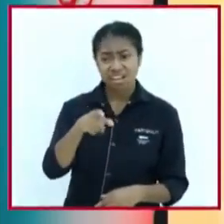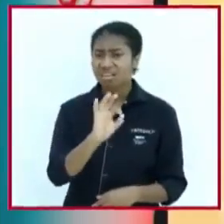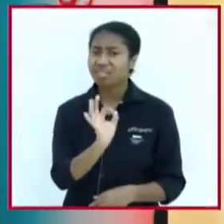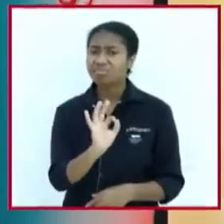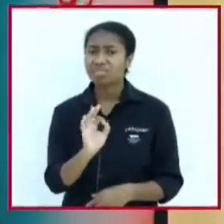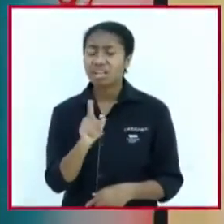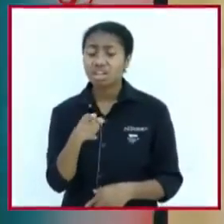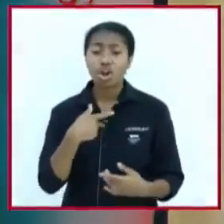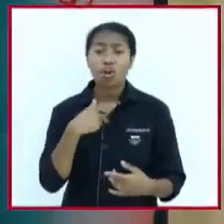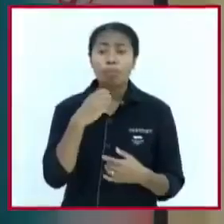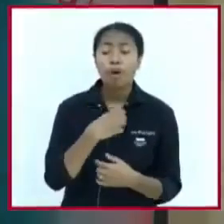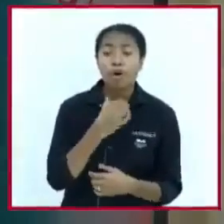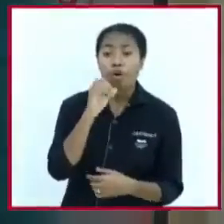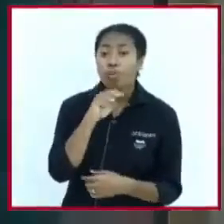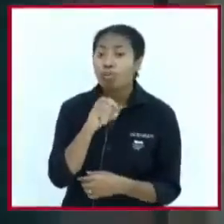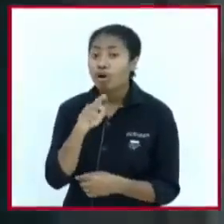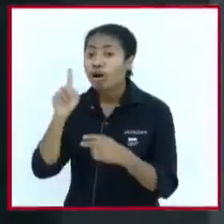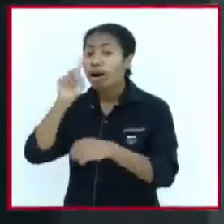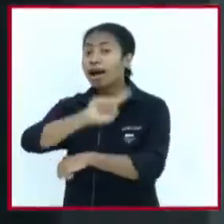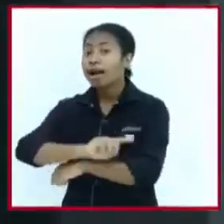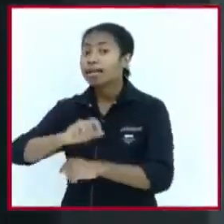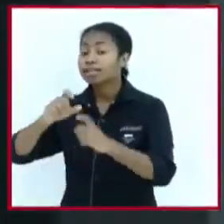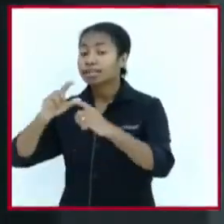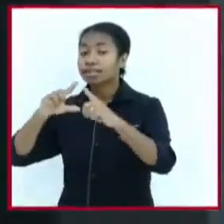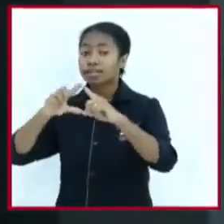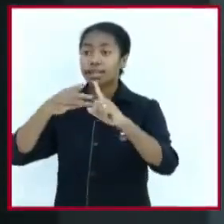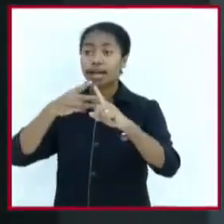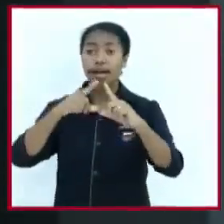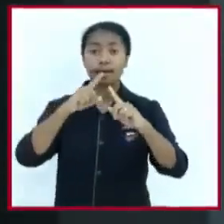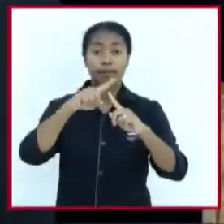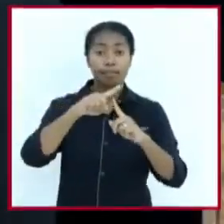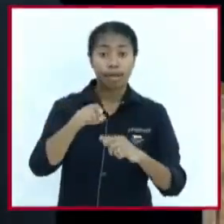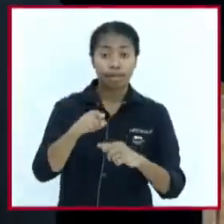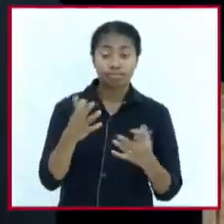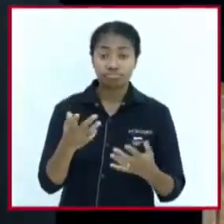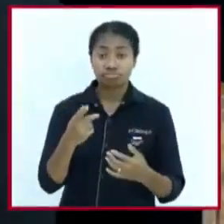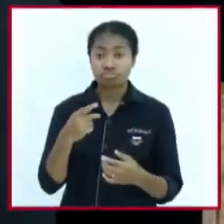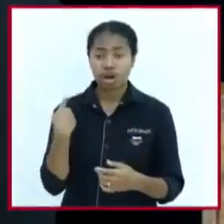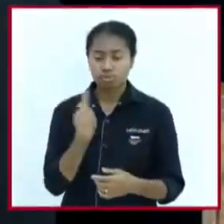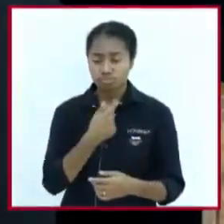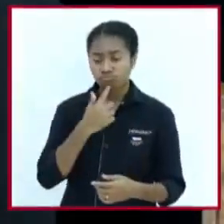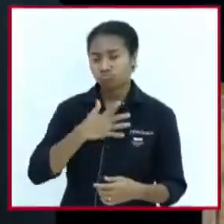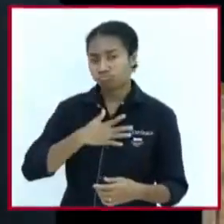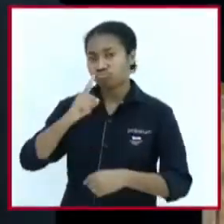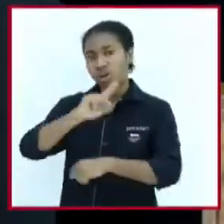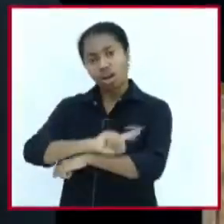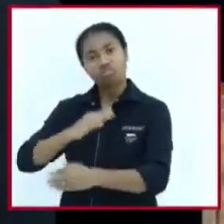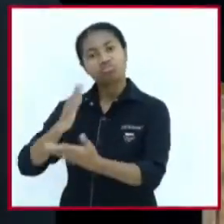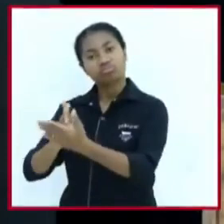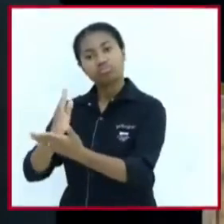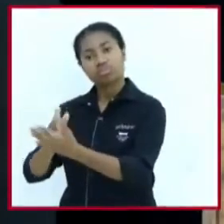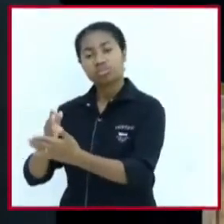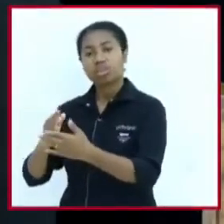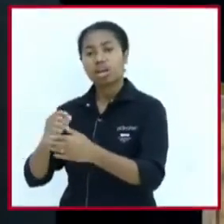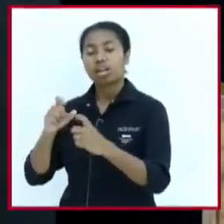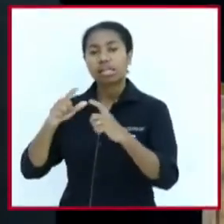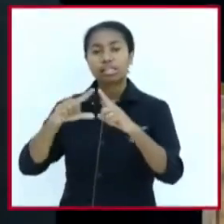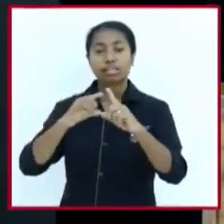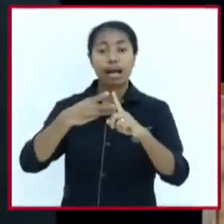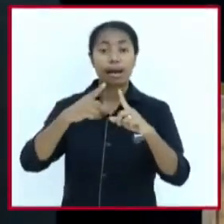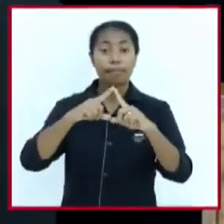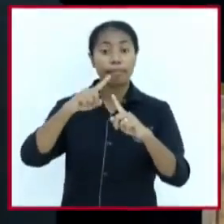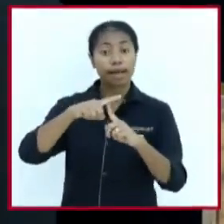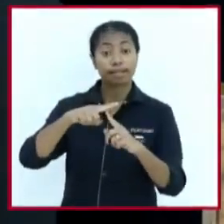omong hari sahabat kamu boleh punya sahabat di bumi tapi kami ada hari perhentian Sabat di surga